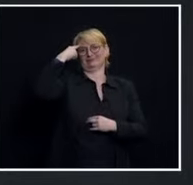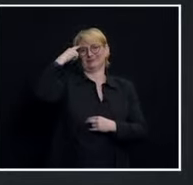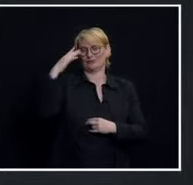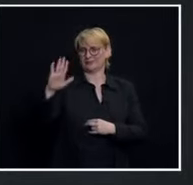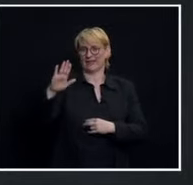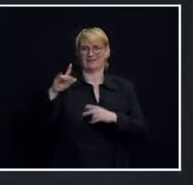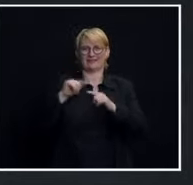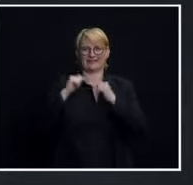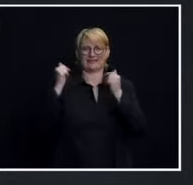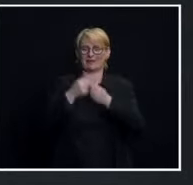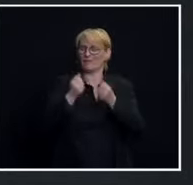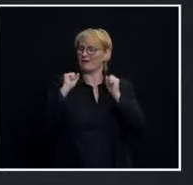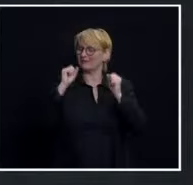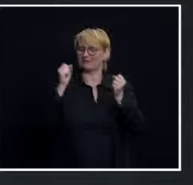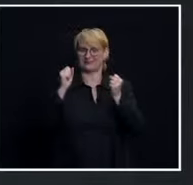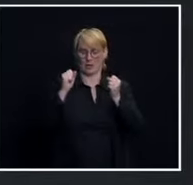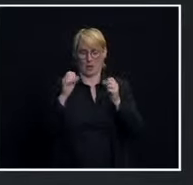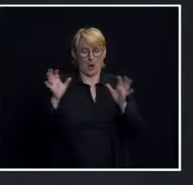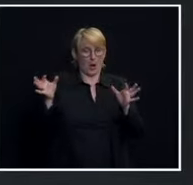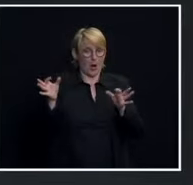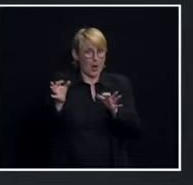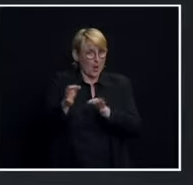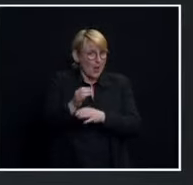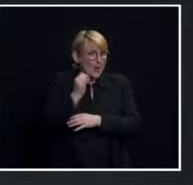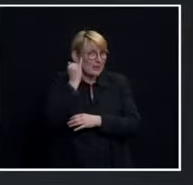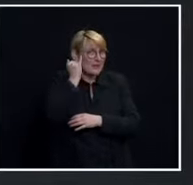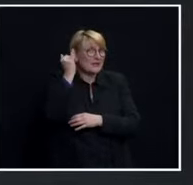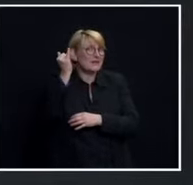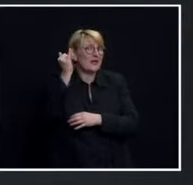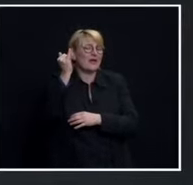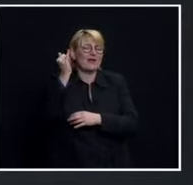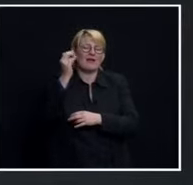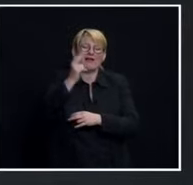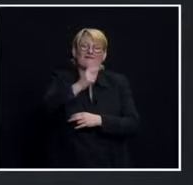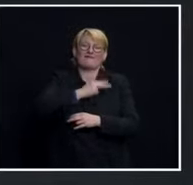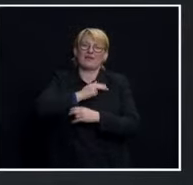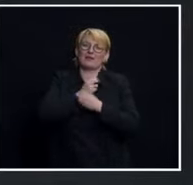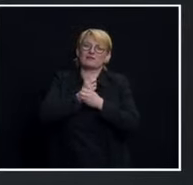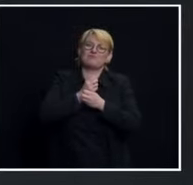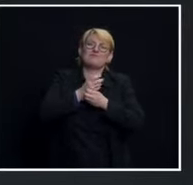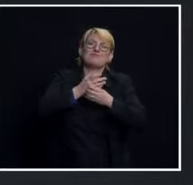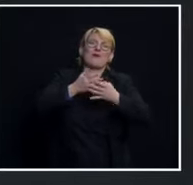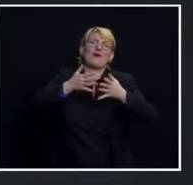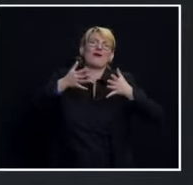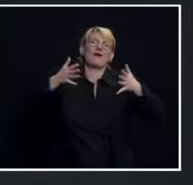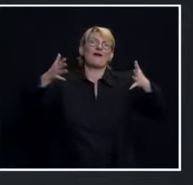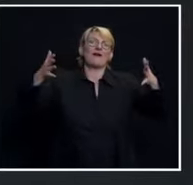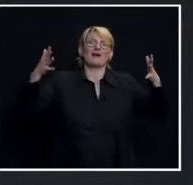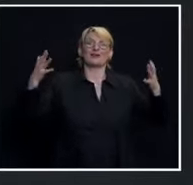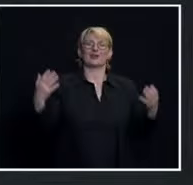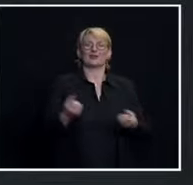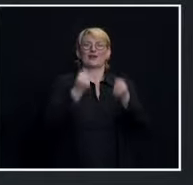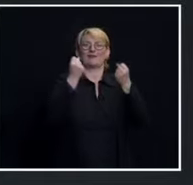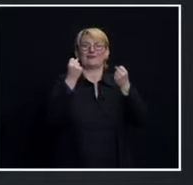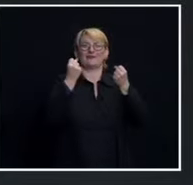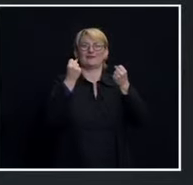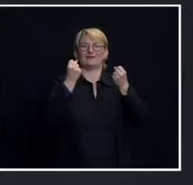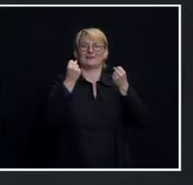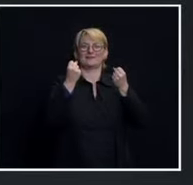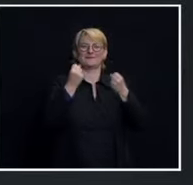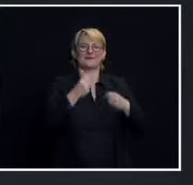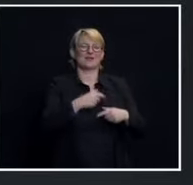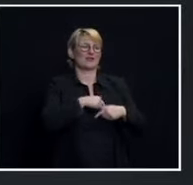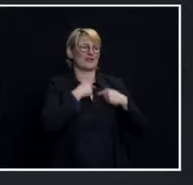Team aus einer anfangs kleinen Idee wirklich etwas Großes geschaffen hat. Mein ebenso